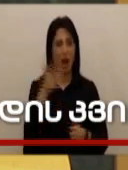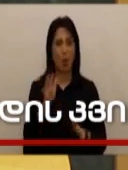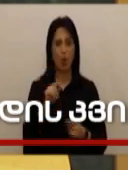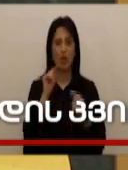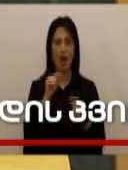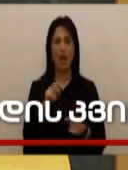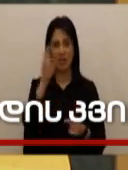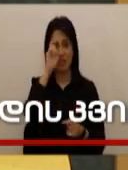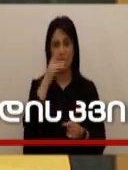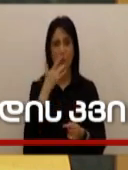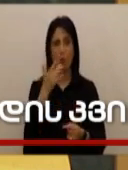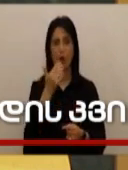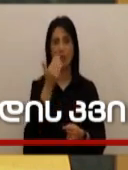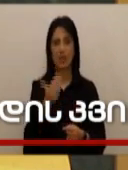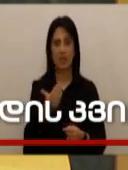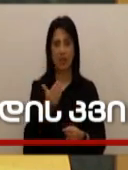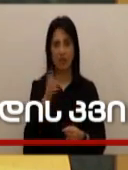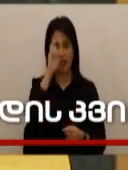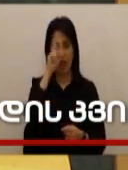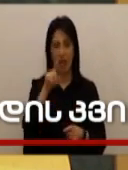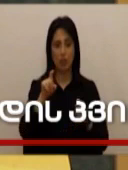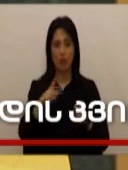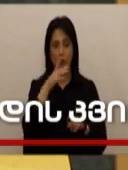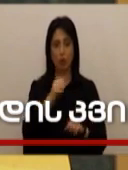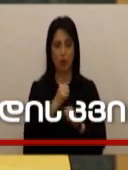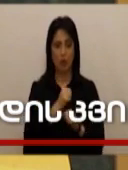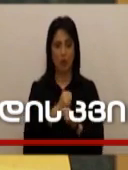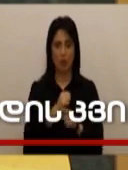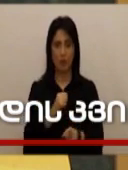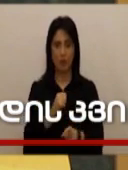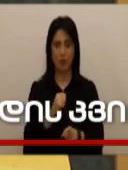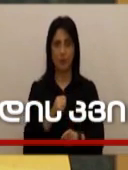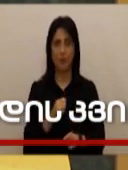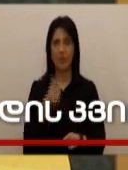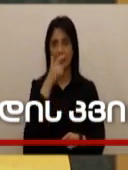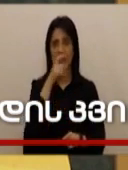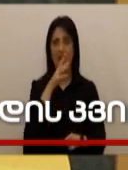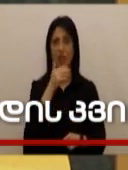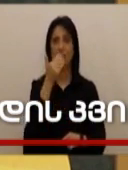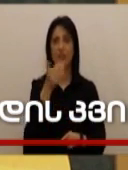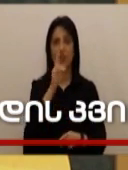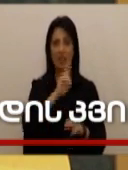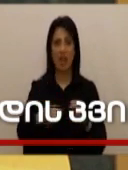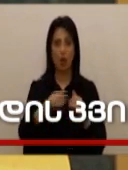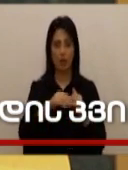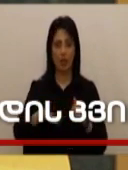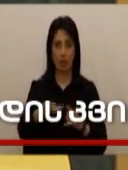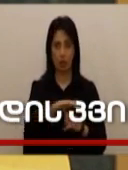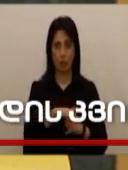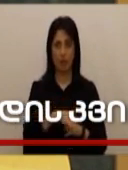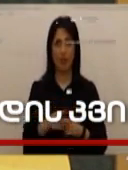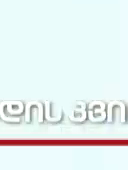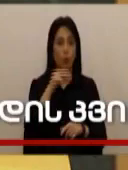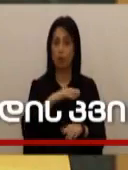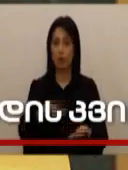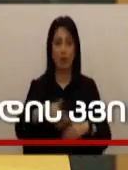ანტისახელმწიფო პოლიტიკა, რომელსაც თქვენ ხელისუფლებაში ყოფნის დროს ეწეოდით. სააკაშვილის დროს თქვენ დაკარგეთ ტერიტორიები, დააბრუნეთ